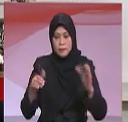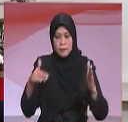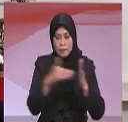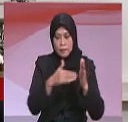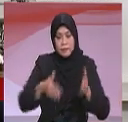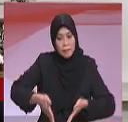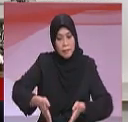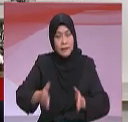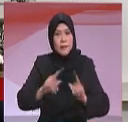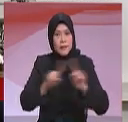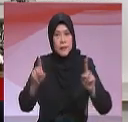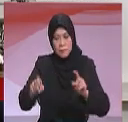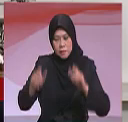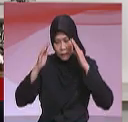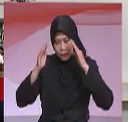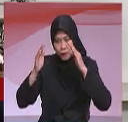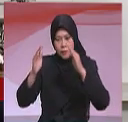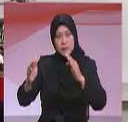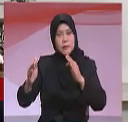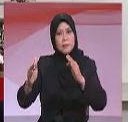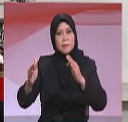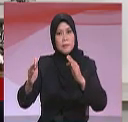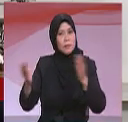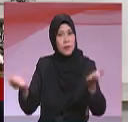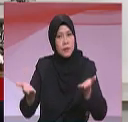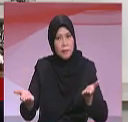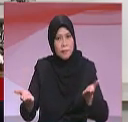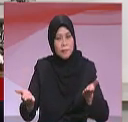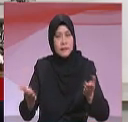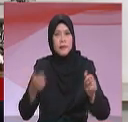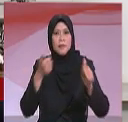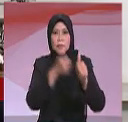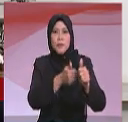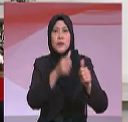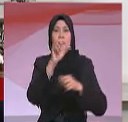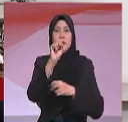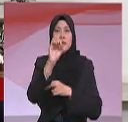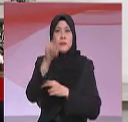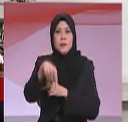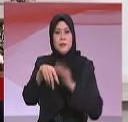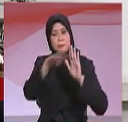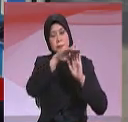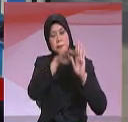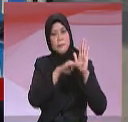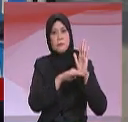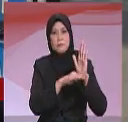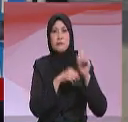tetapi memfokuskan kepada pematuhan SOP.